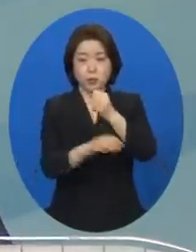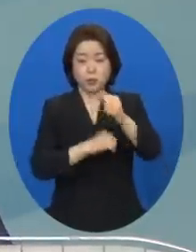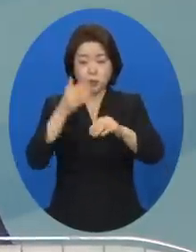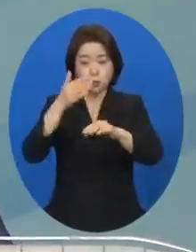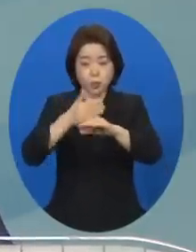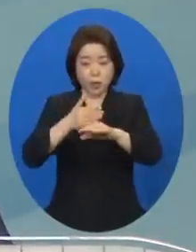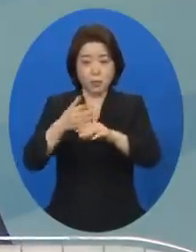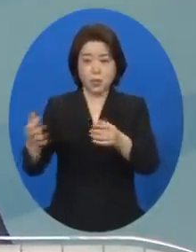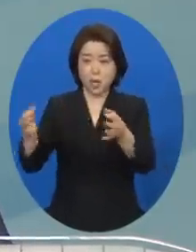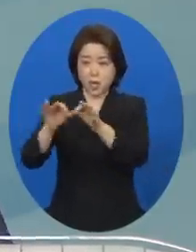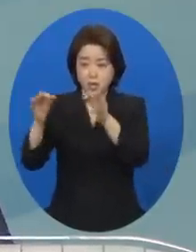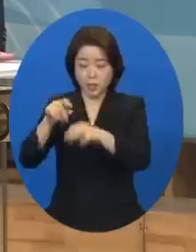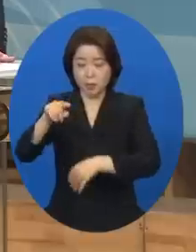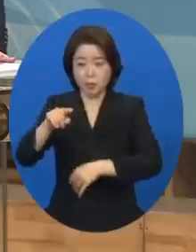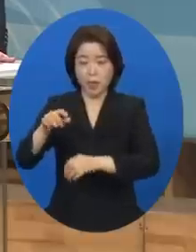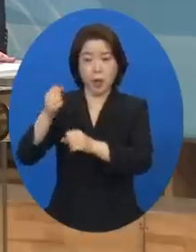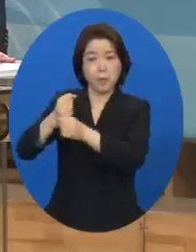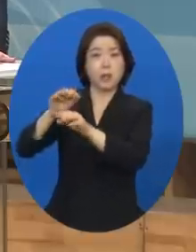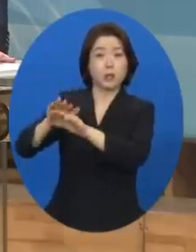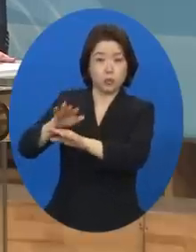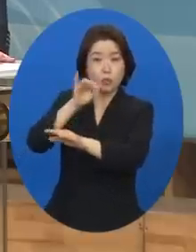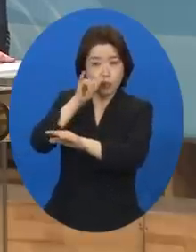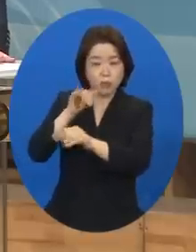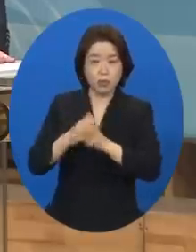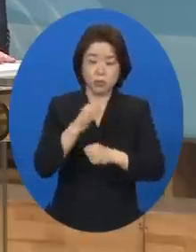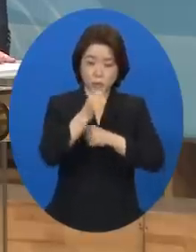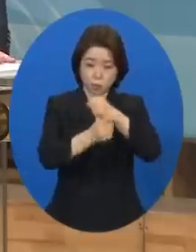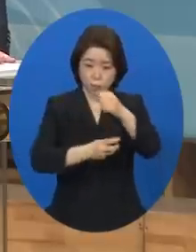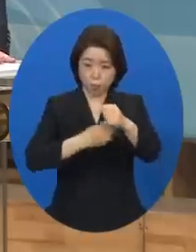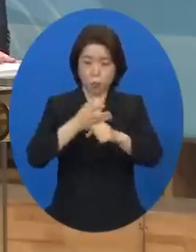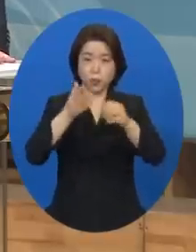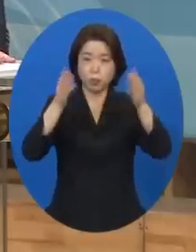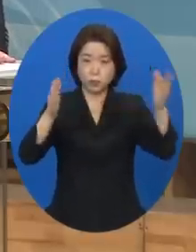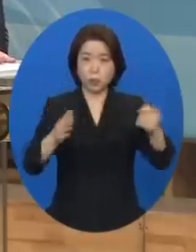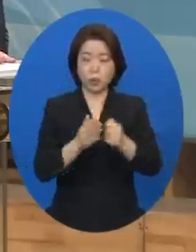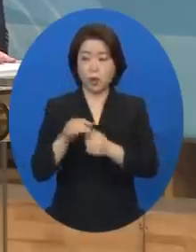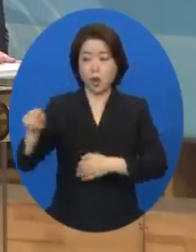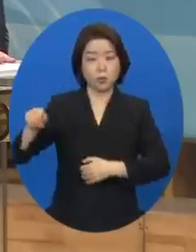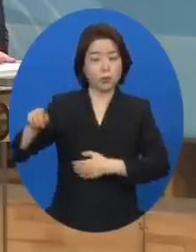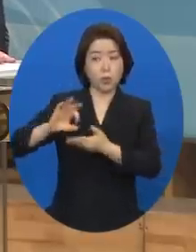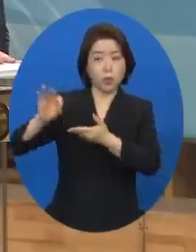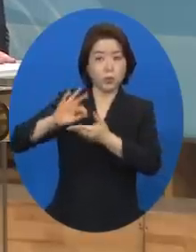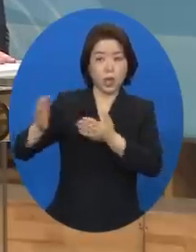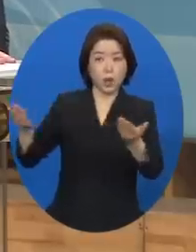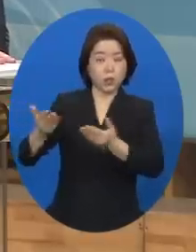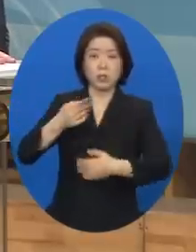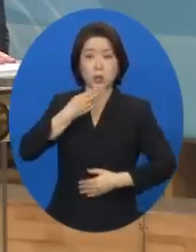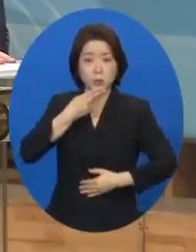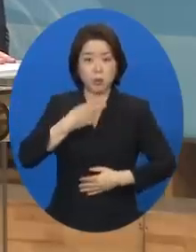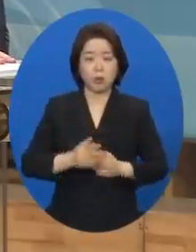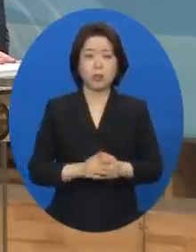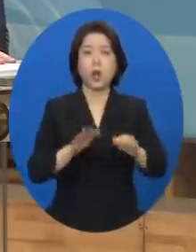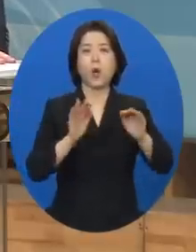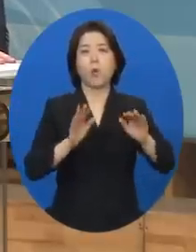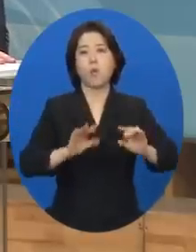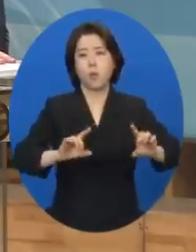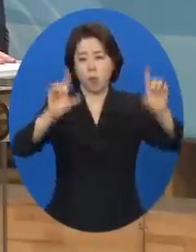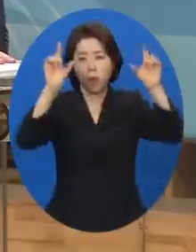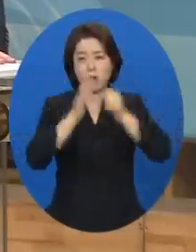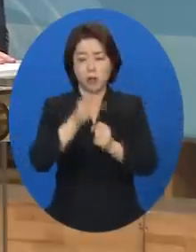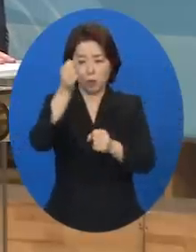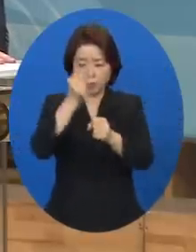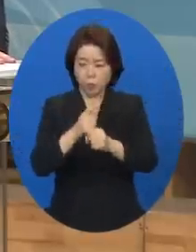해마다 만들어 놓고 있는데 몇 년 동안은 거의 재난 기금을 쓸 일이 없었습니다 올해는 벌써